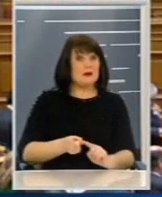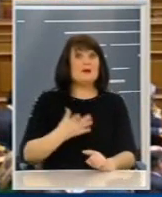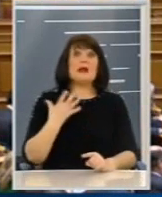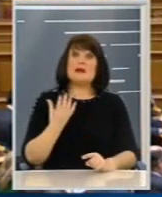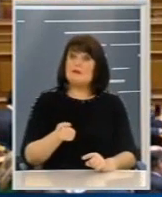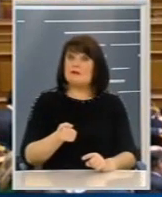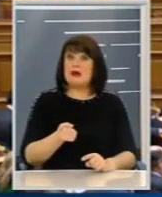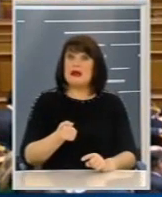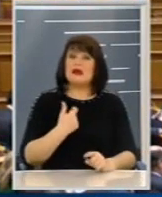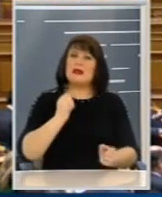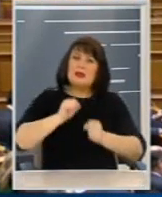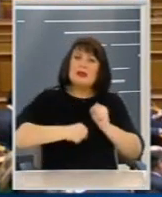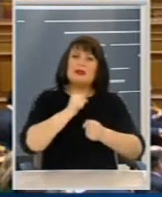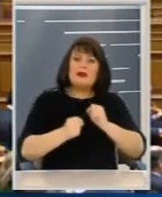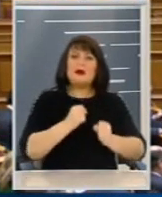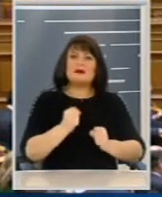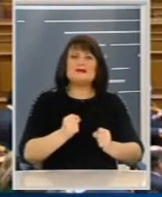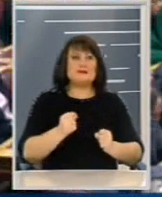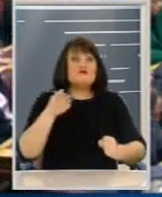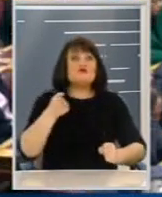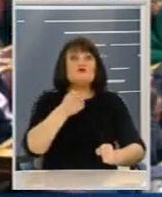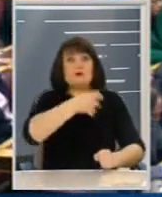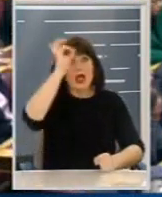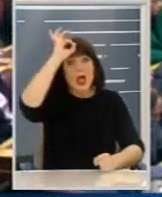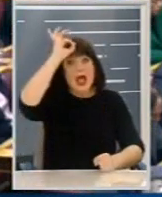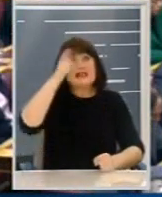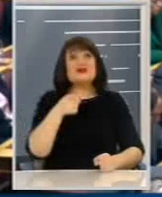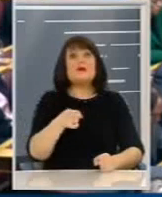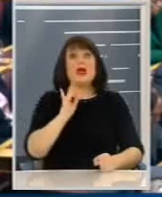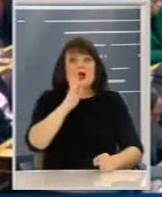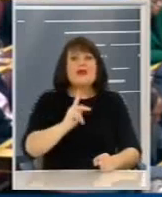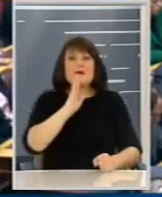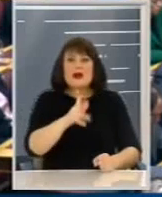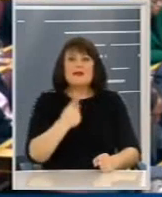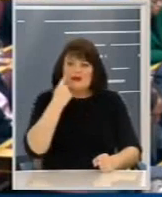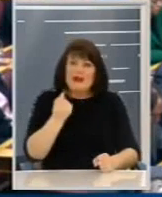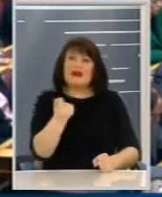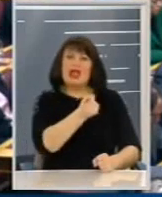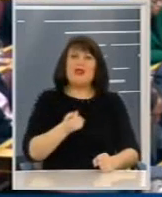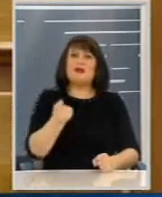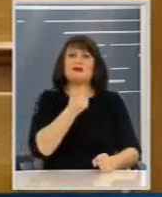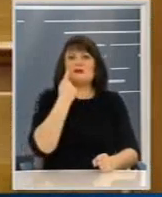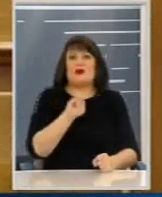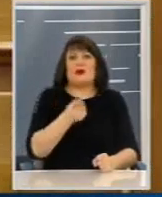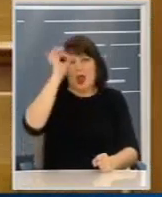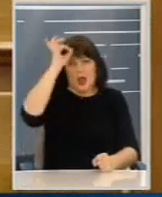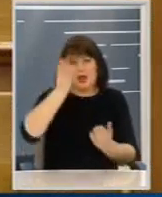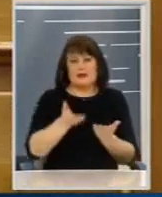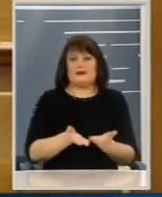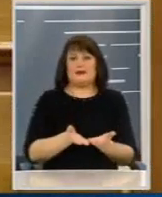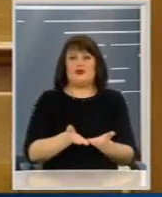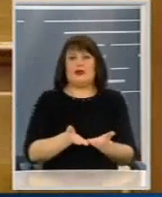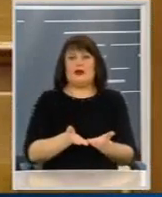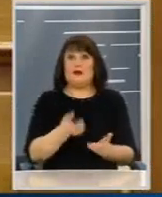υπάρχει μία έντονη δράση της αστυνομίας, η οποία φαίνεται καθημερινά και στην ειδησιογραφία. Με